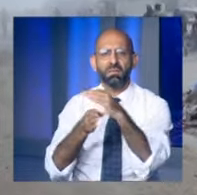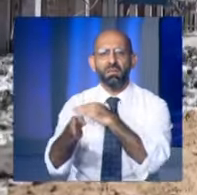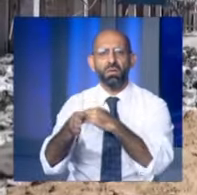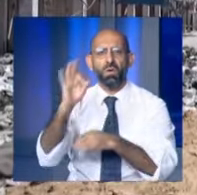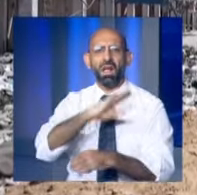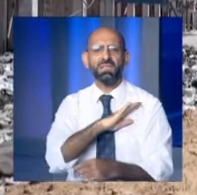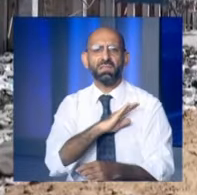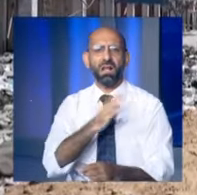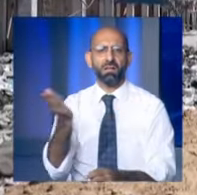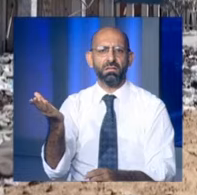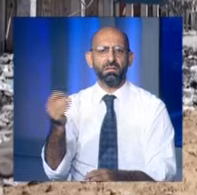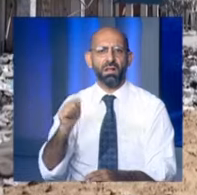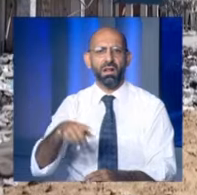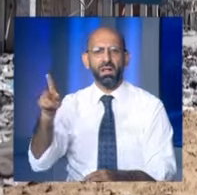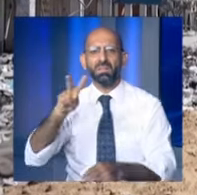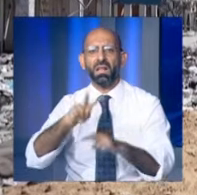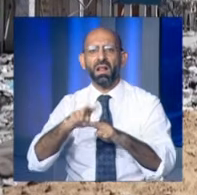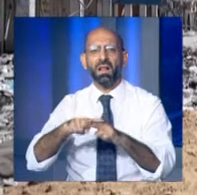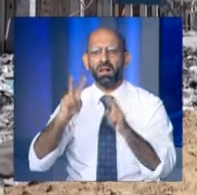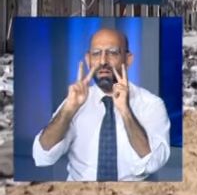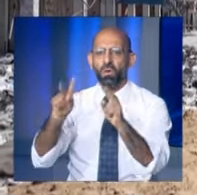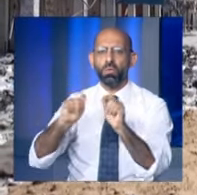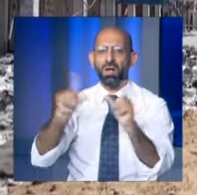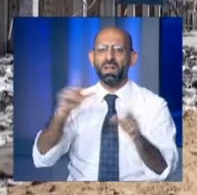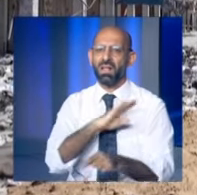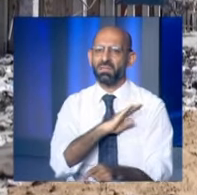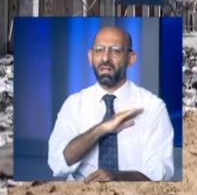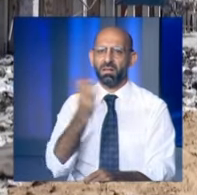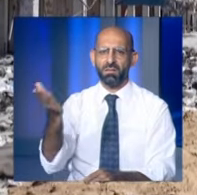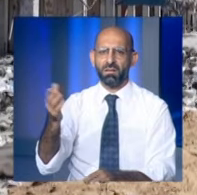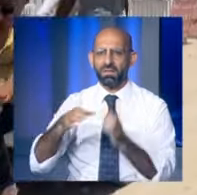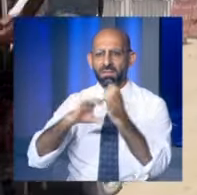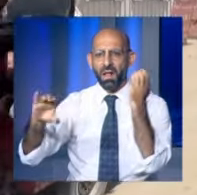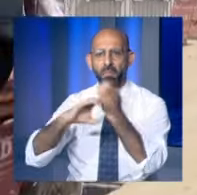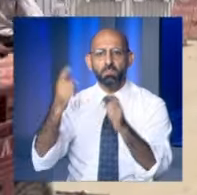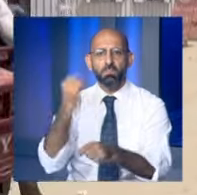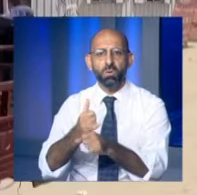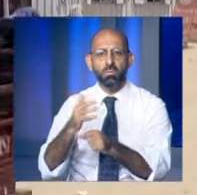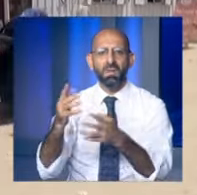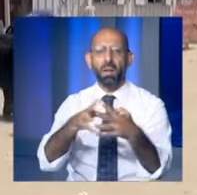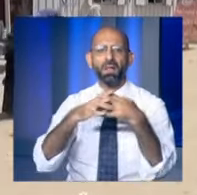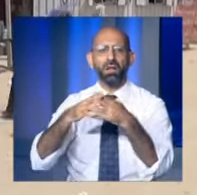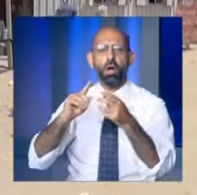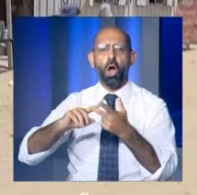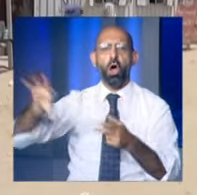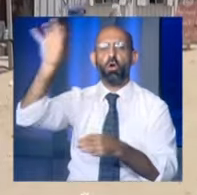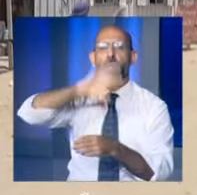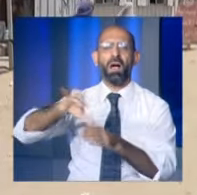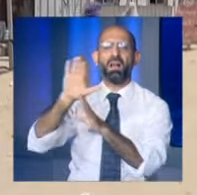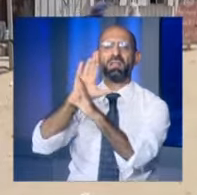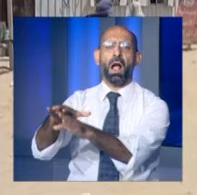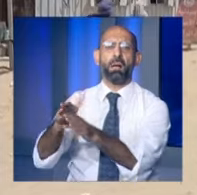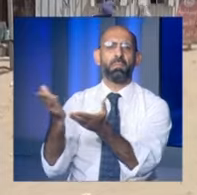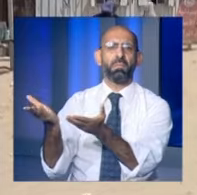جماعية بحق الفلسطينيين في المدرسة تلو الأخرى بغزة، لافتة إلى أن إسرائيل تبيد الفلسطينيين في